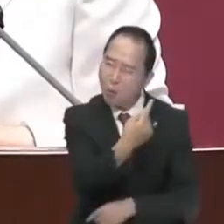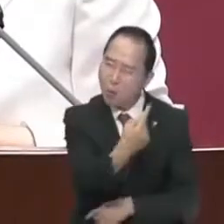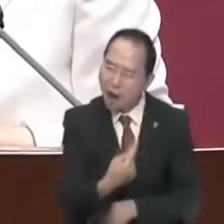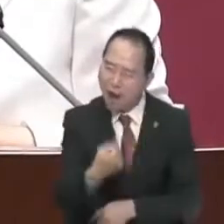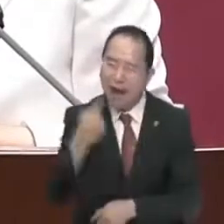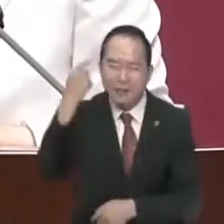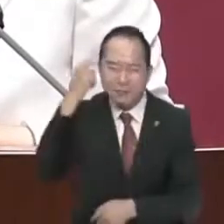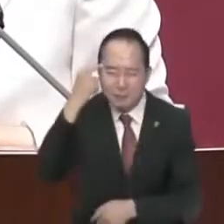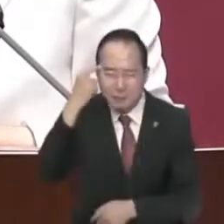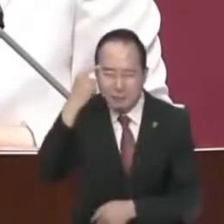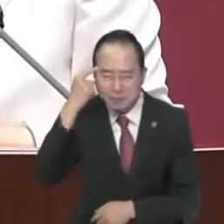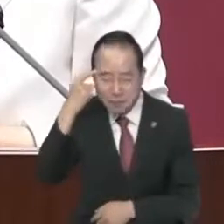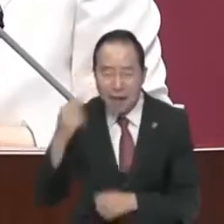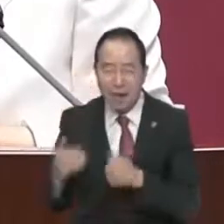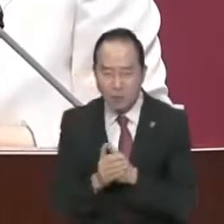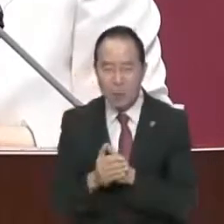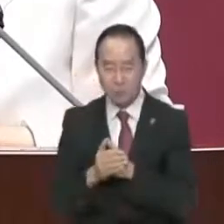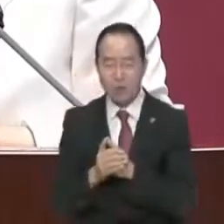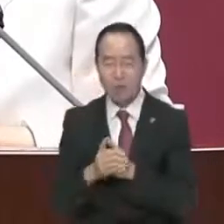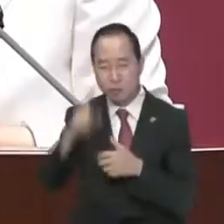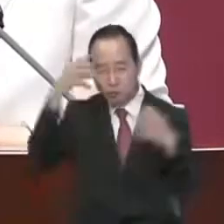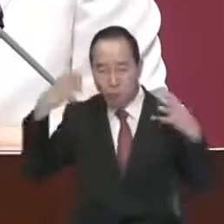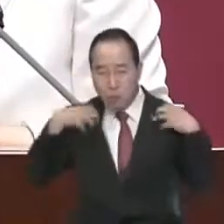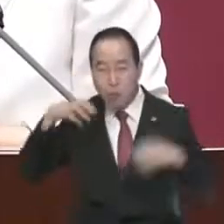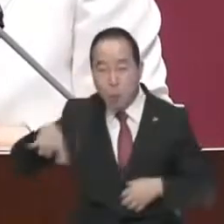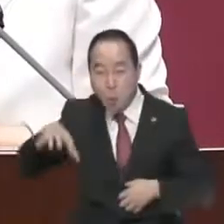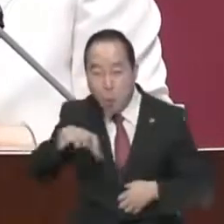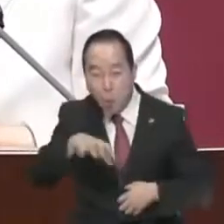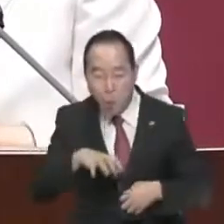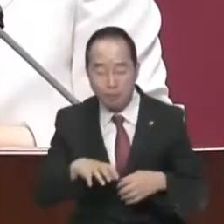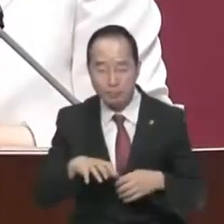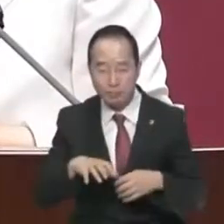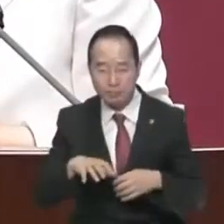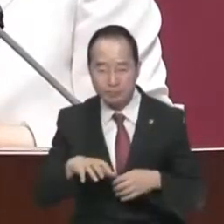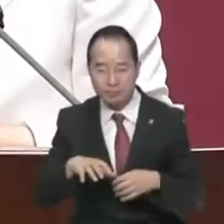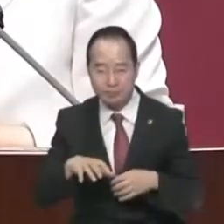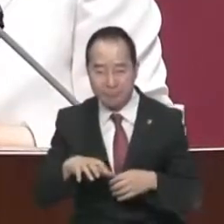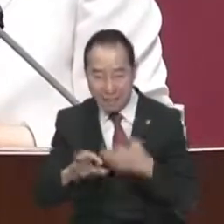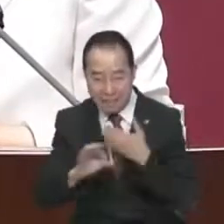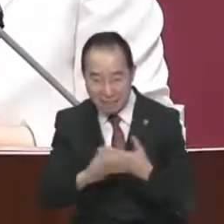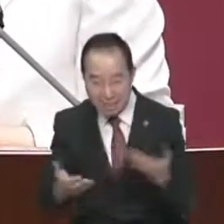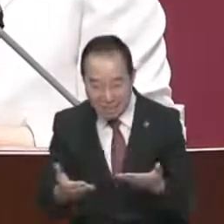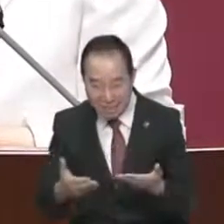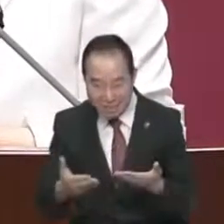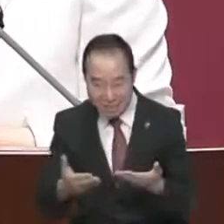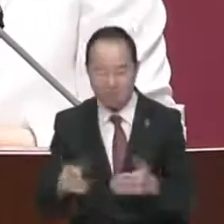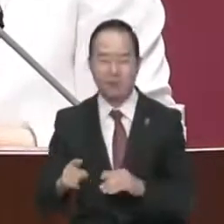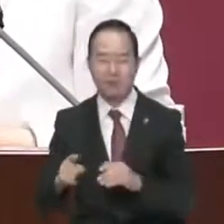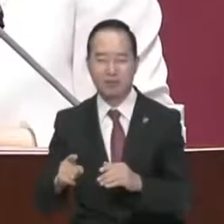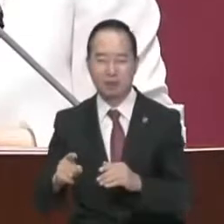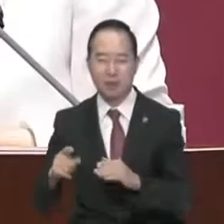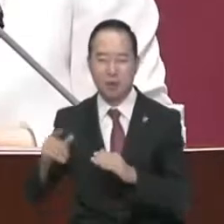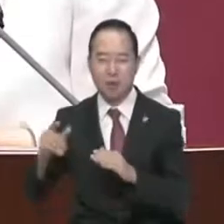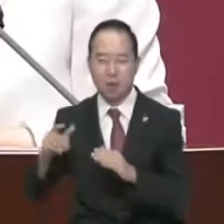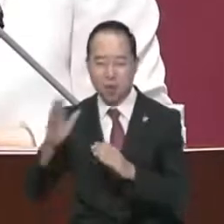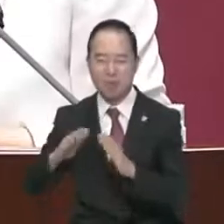가지고 공공 부분의 비정규직의 정규직화를 열심히 해왔죠.